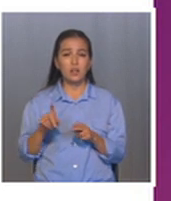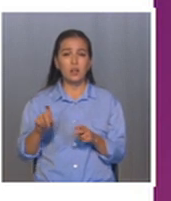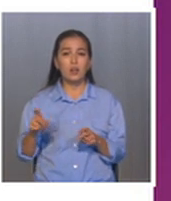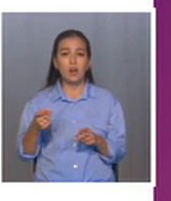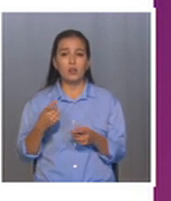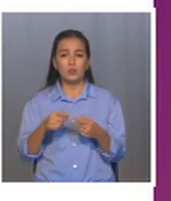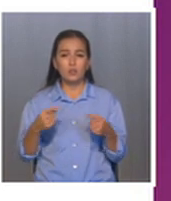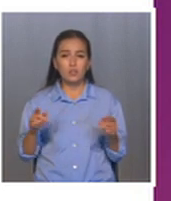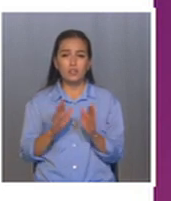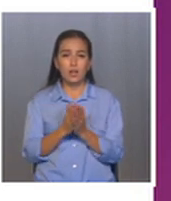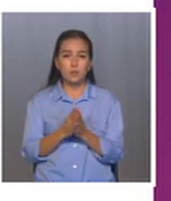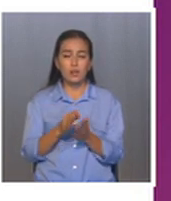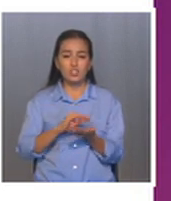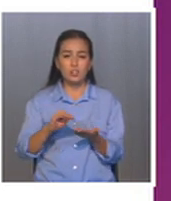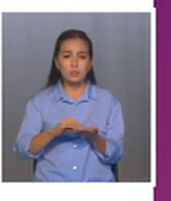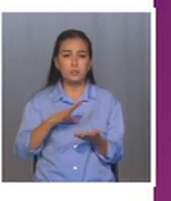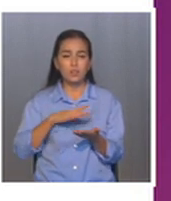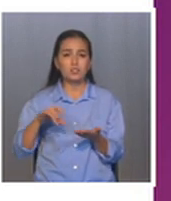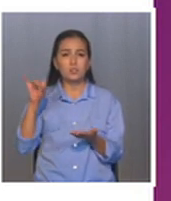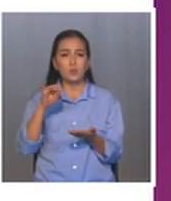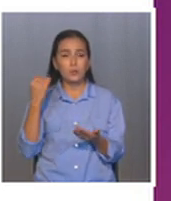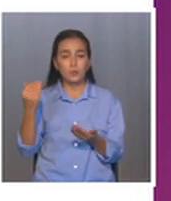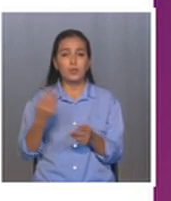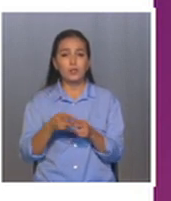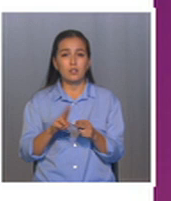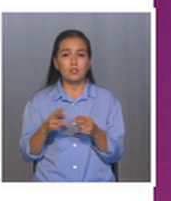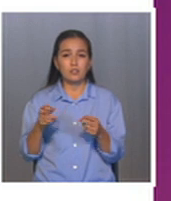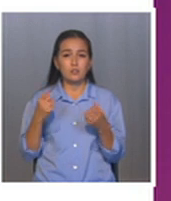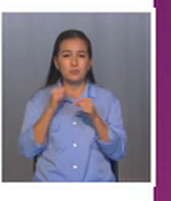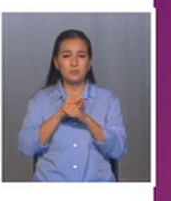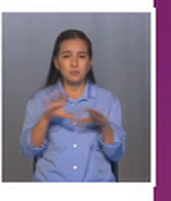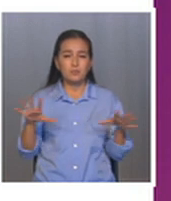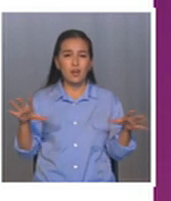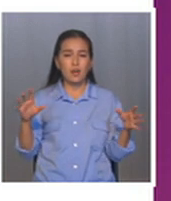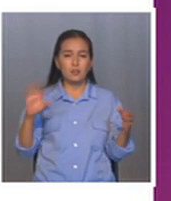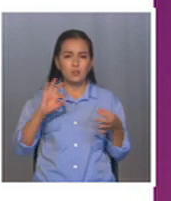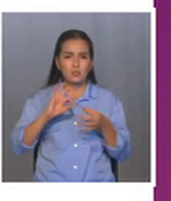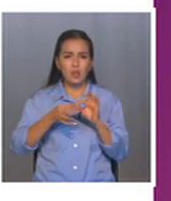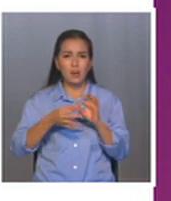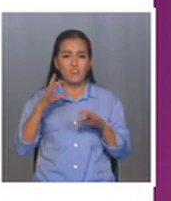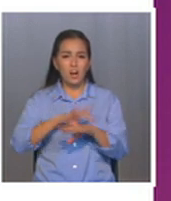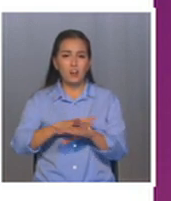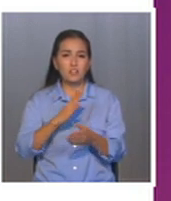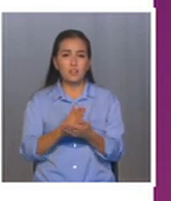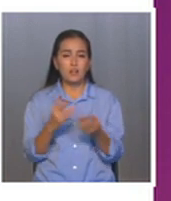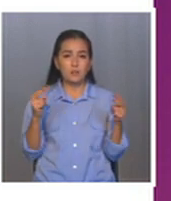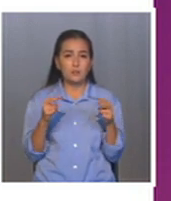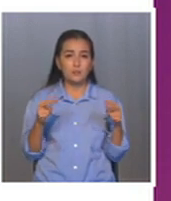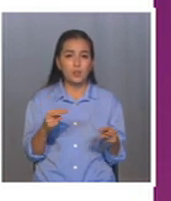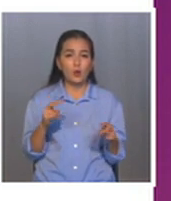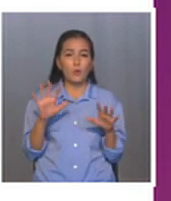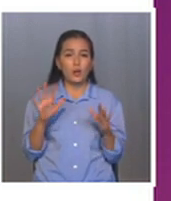кітаптар, қолжазбалар, шежірелер арасында шашырап жатқан анық фактілерден құралған және оқиғалардың